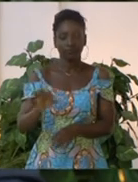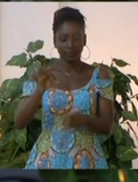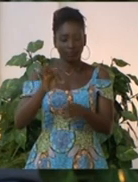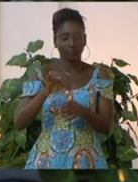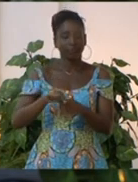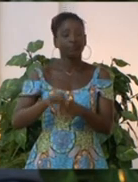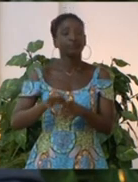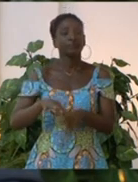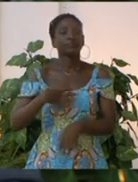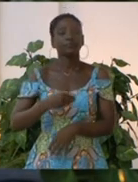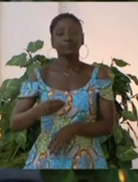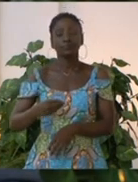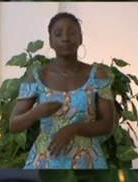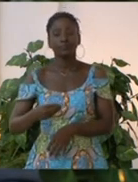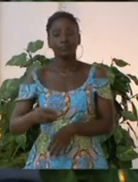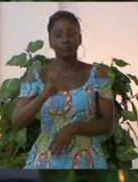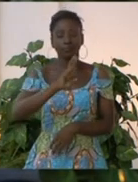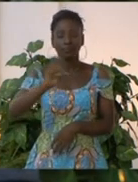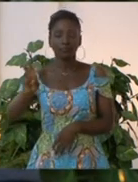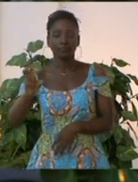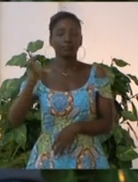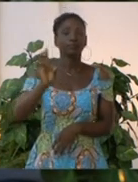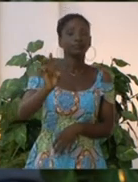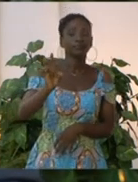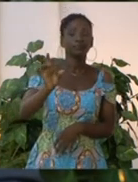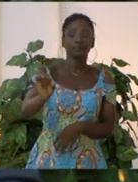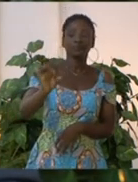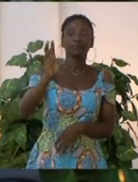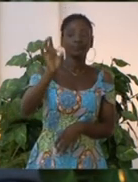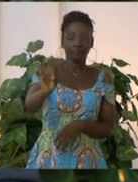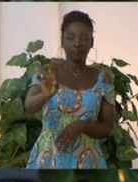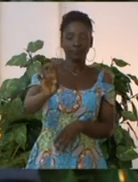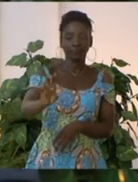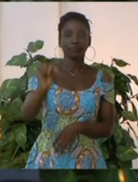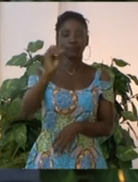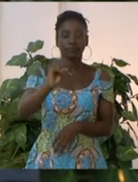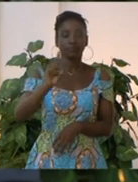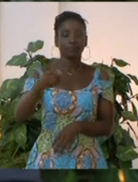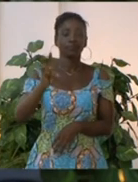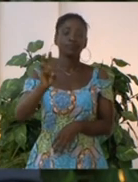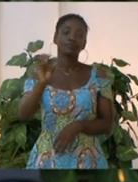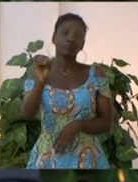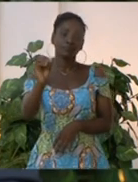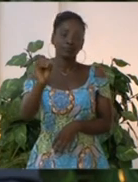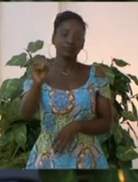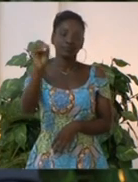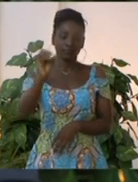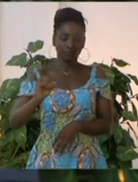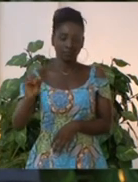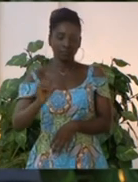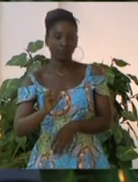blancs 287 soit 0,60 % suffrages